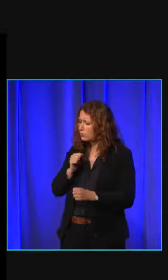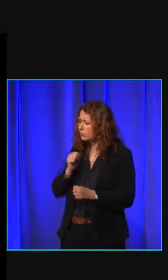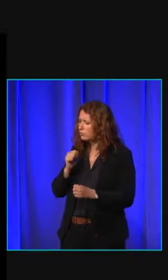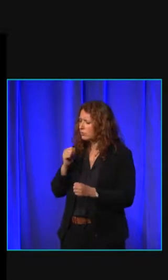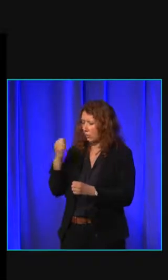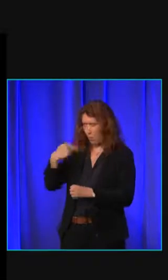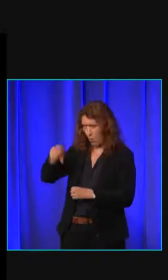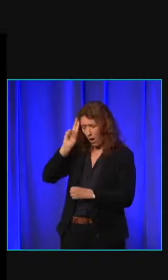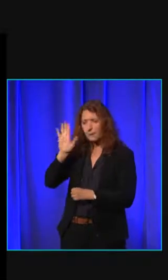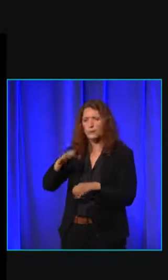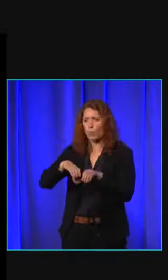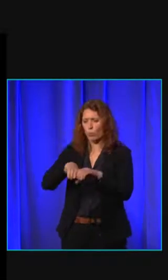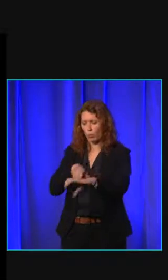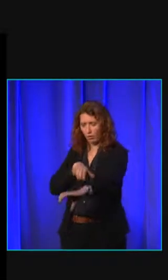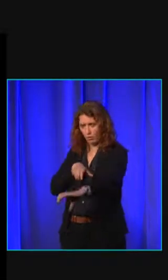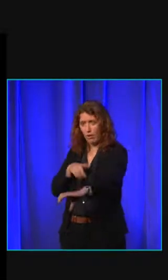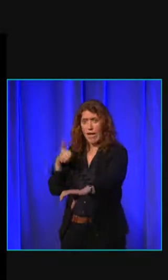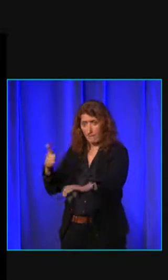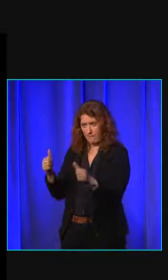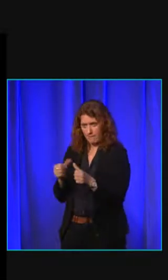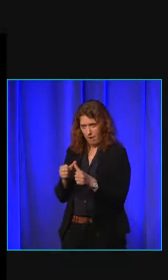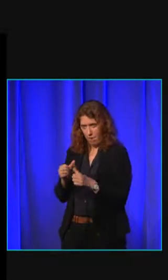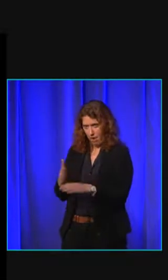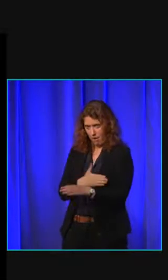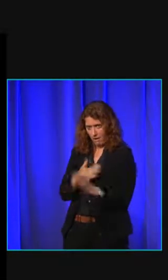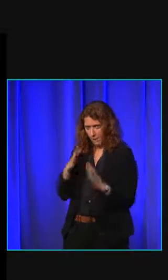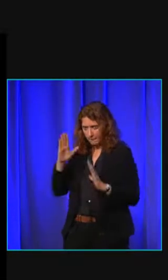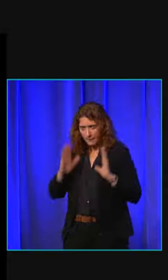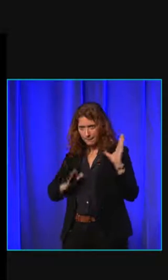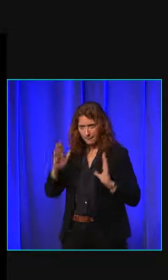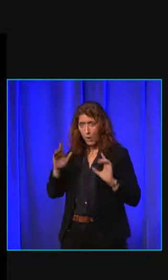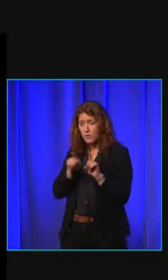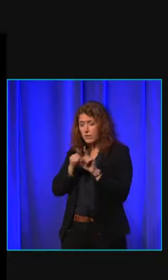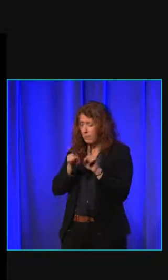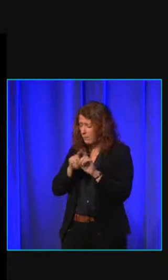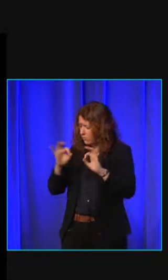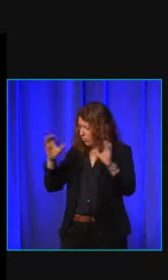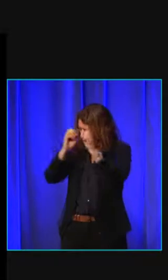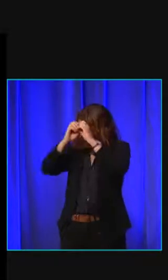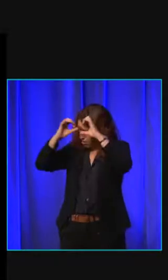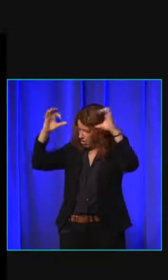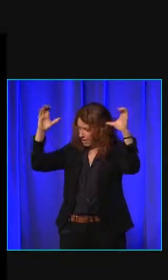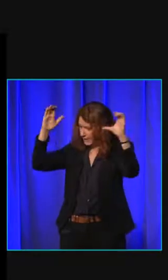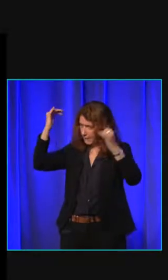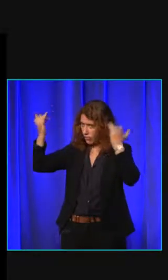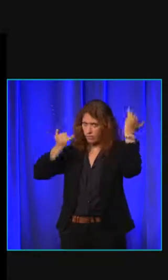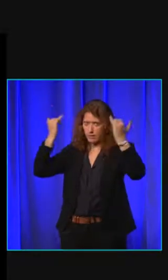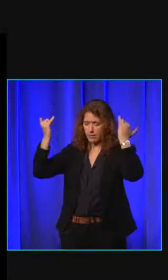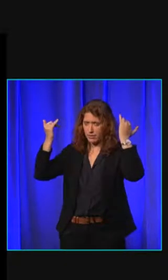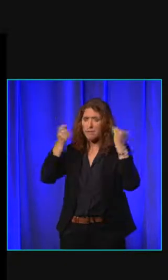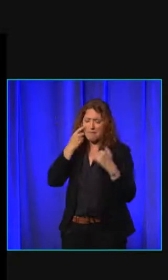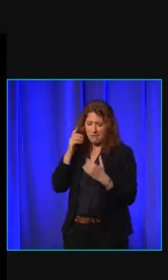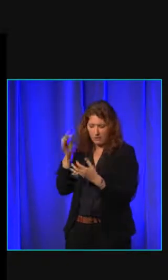fait? Elle mime son exercice et en même temps, elle l'imagine dans sa tête. Et vous allez voir ce que ça